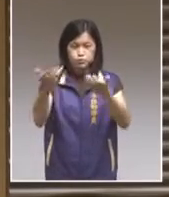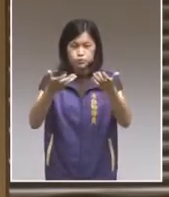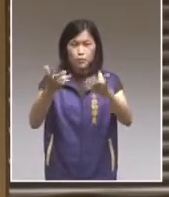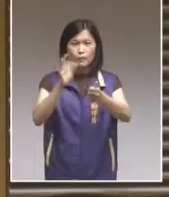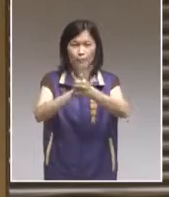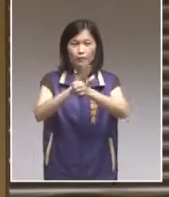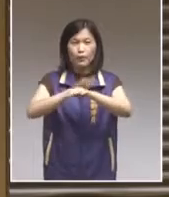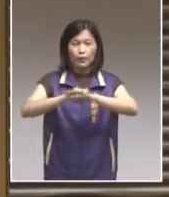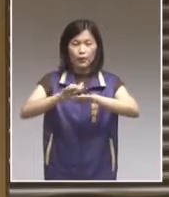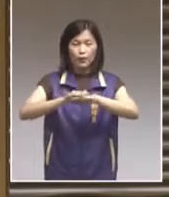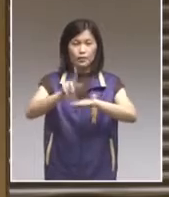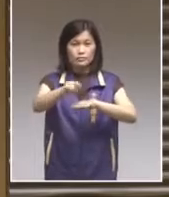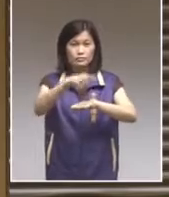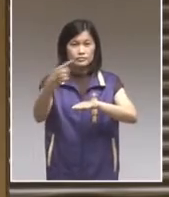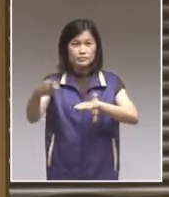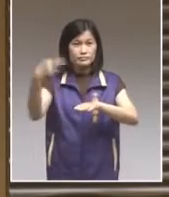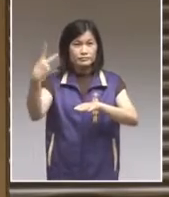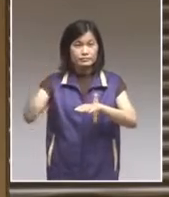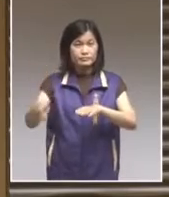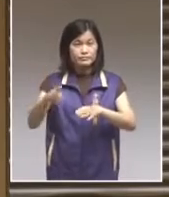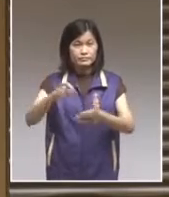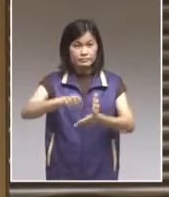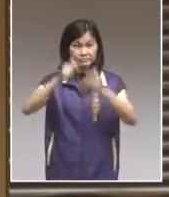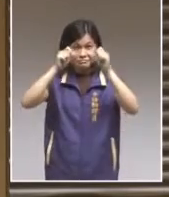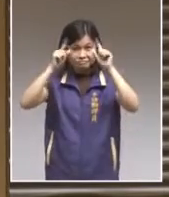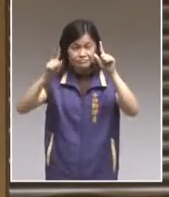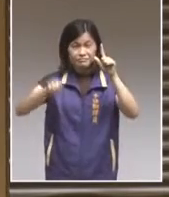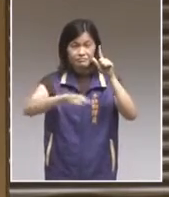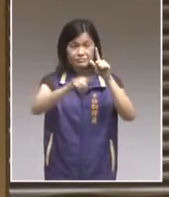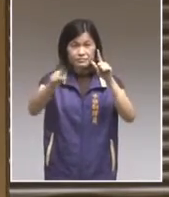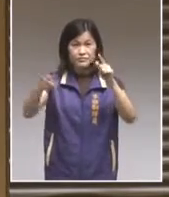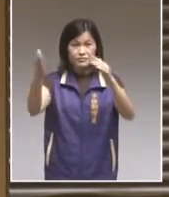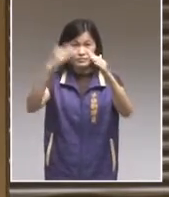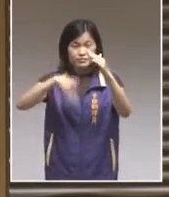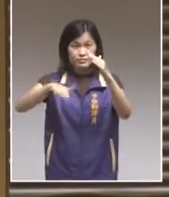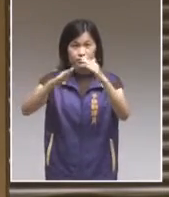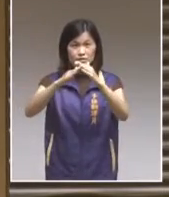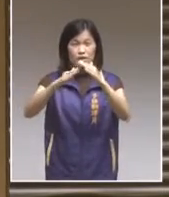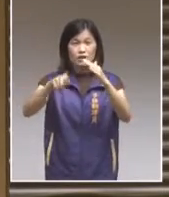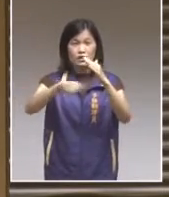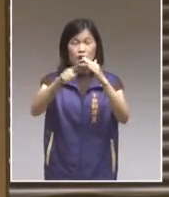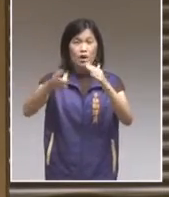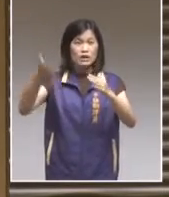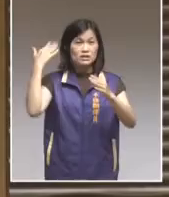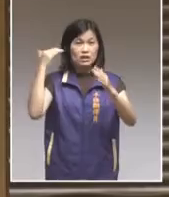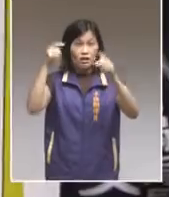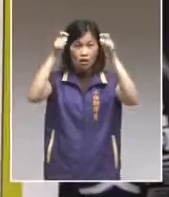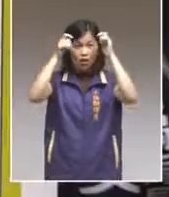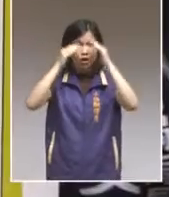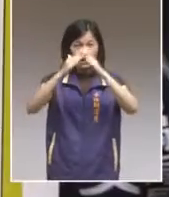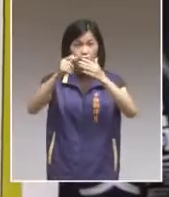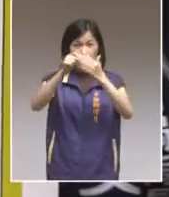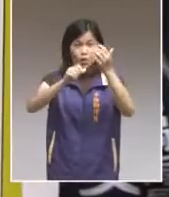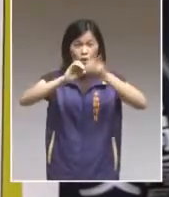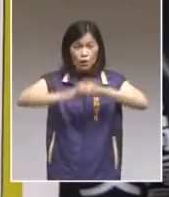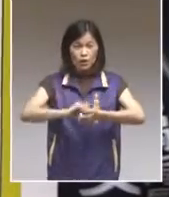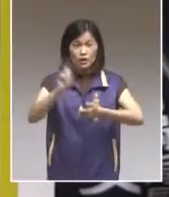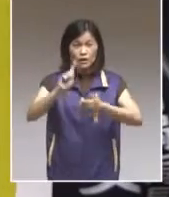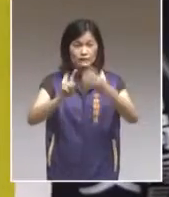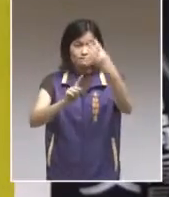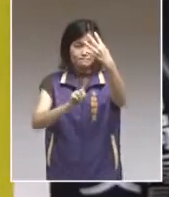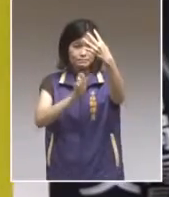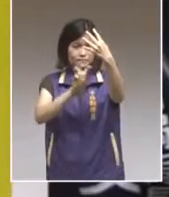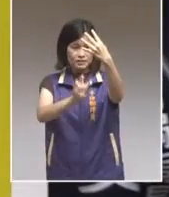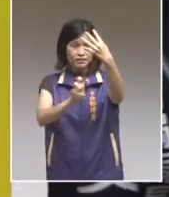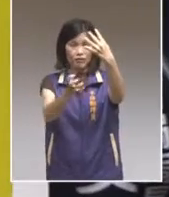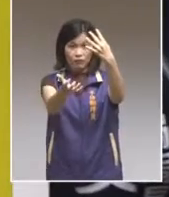工作。那接下来我还要再提醒我们学校端，我们过去高雄市的规定是在